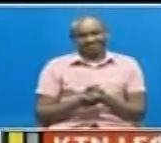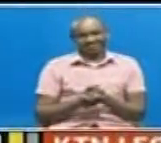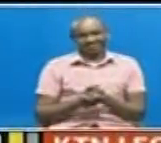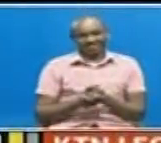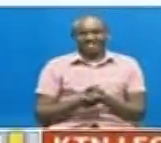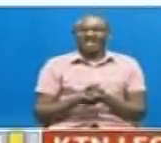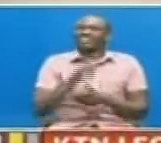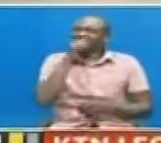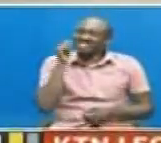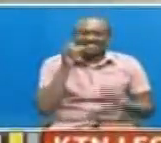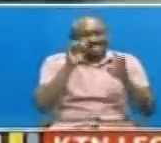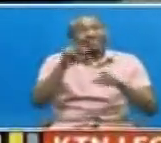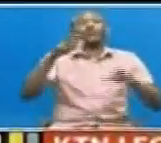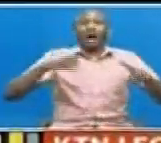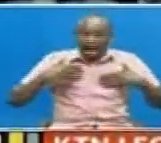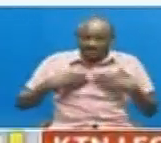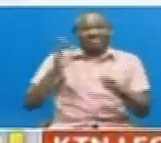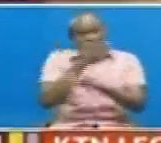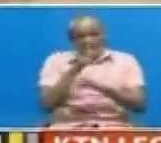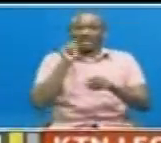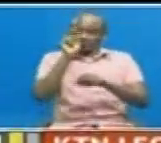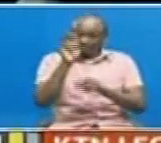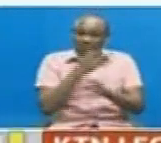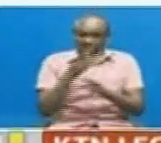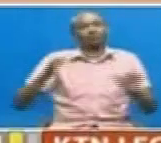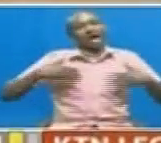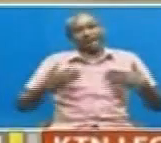Si siri unaofurahia muziki kama huu.